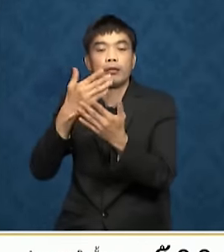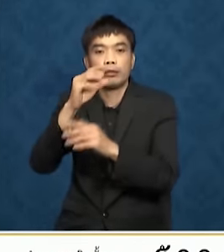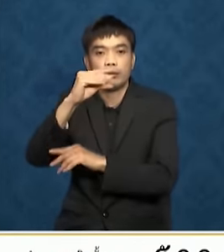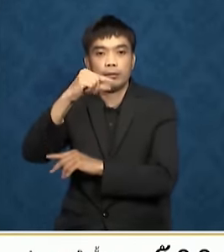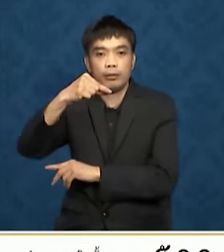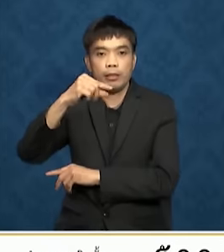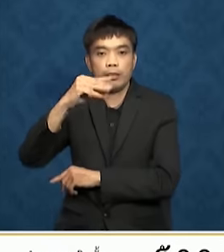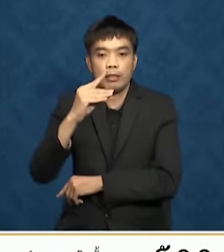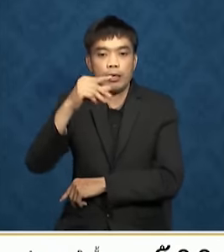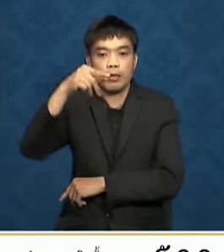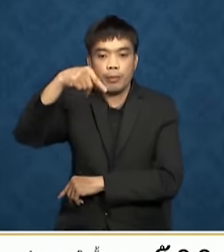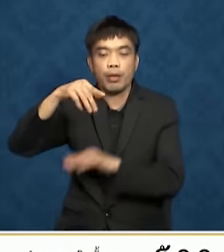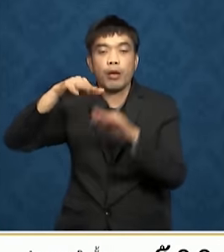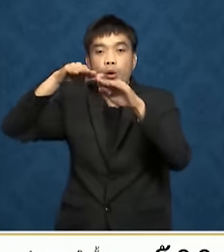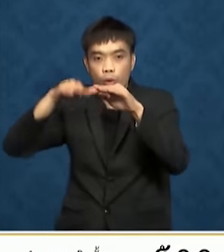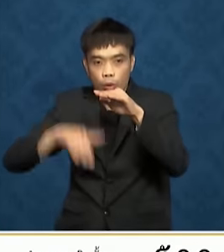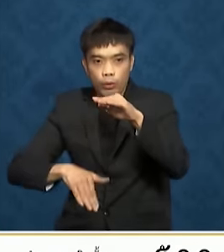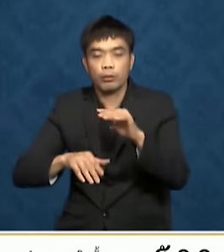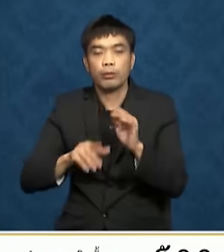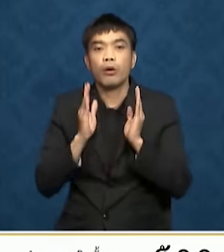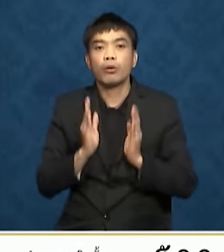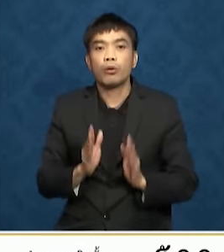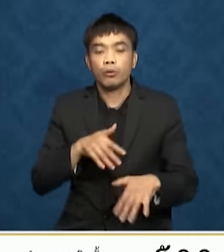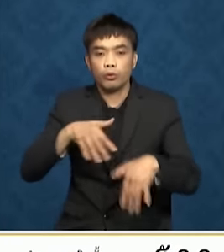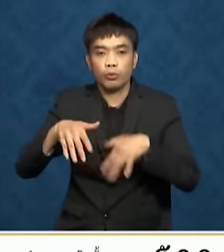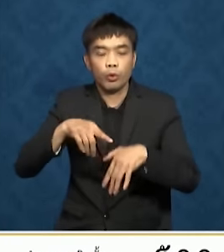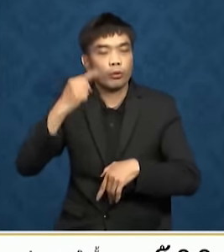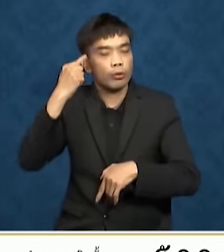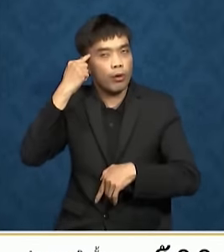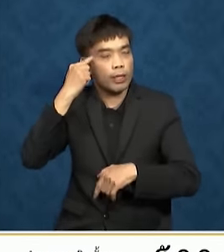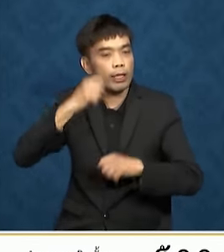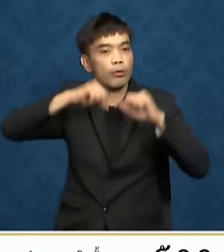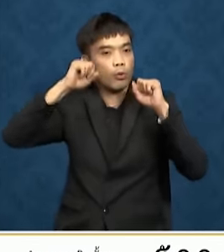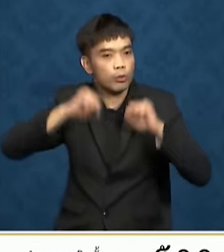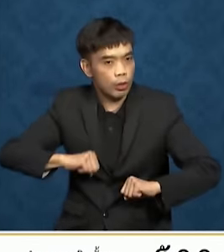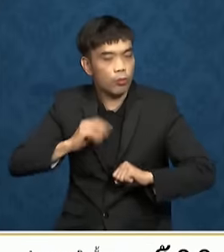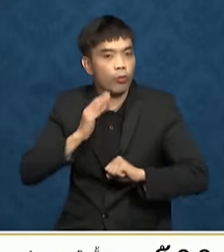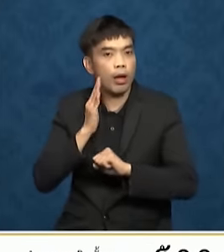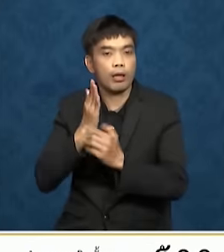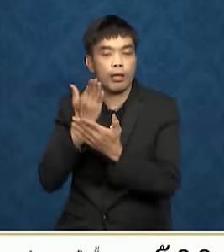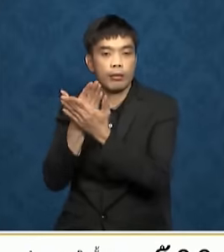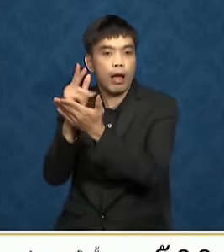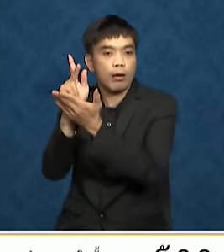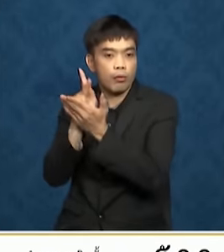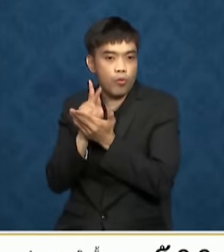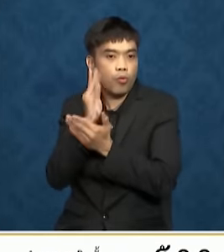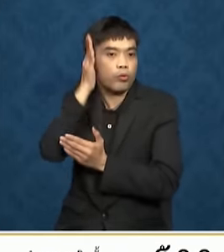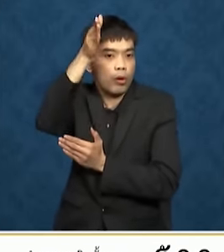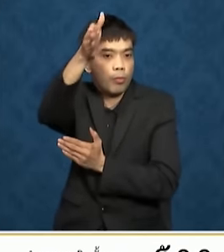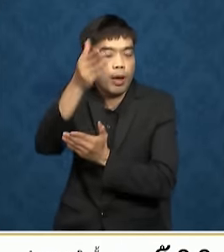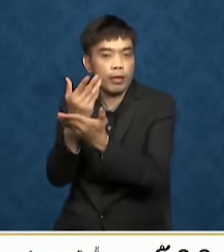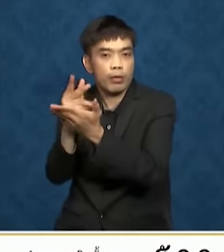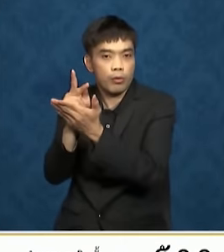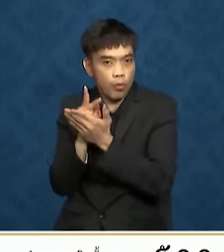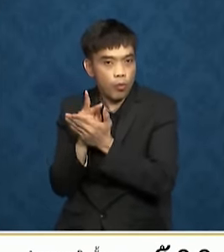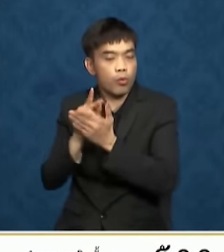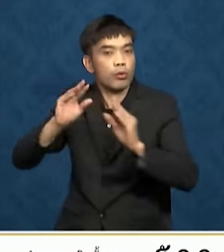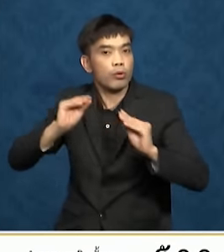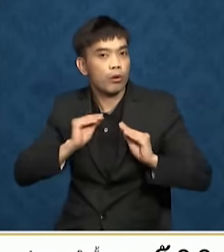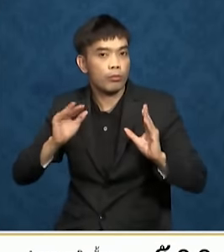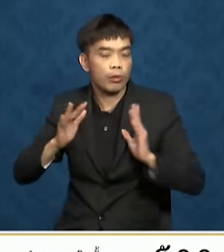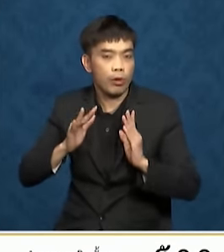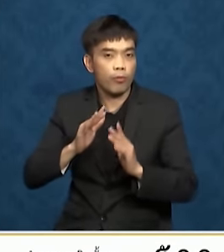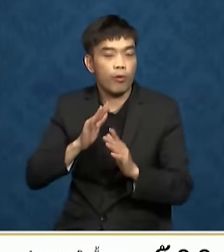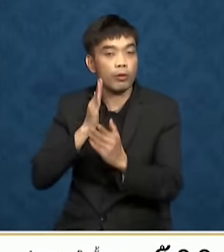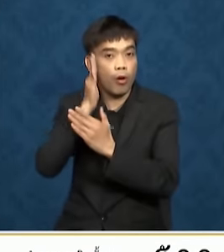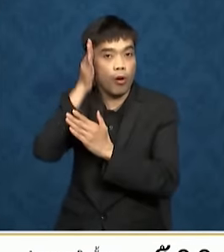ประชาชนก็ควรที่จะตัดสินใจครับว่าว่าในการที่เราจะให้กู้เพิ่มไปในอนาคตเพราะเราเชื่อว่าอนาคตมันจะดีขึ้นนั้นมันจริงหรือไม่